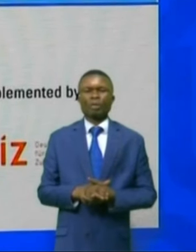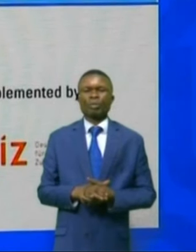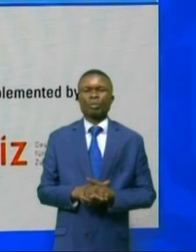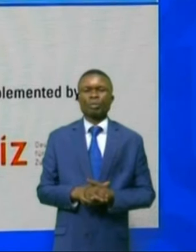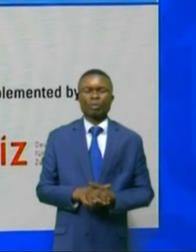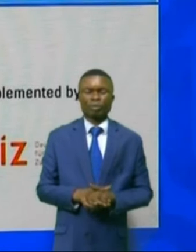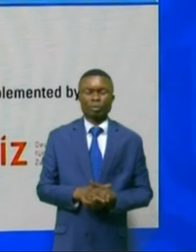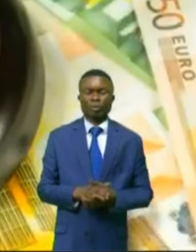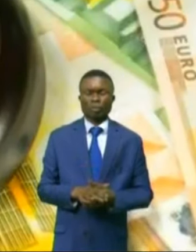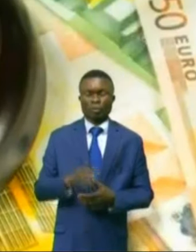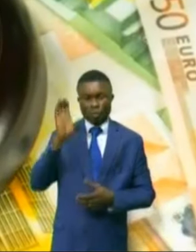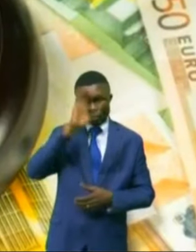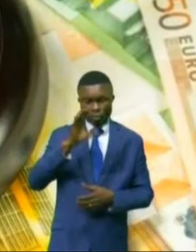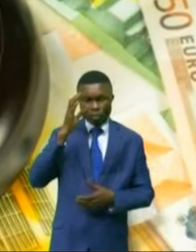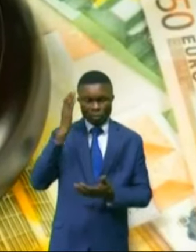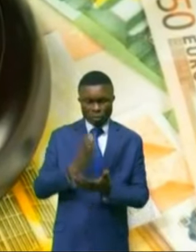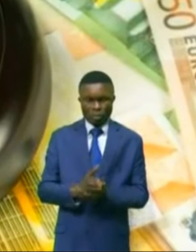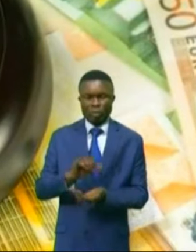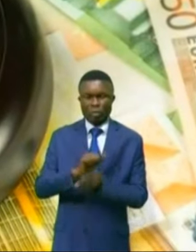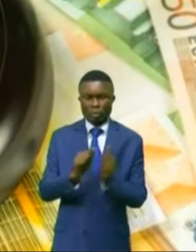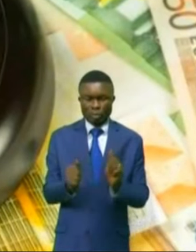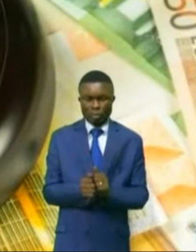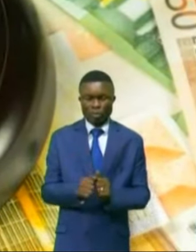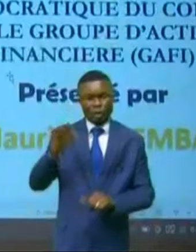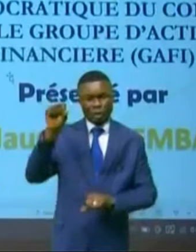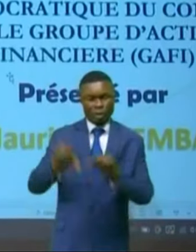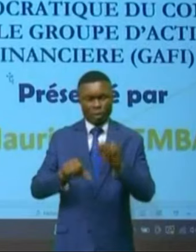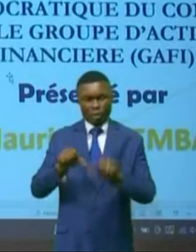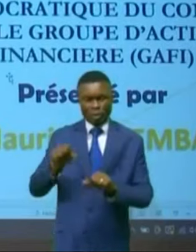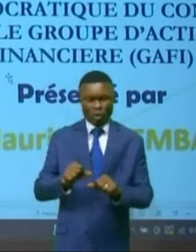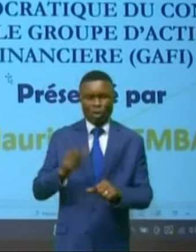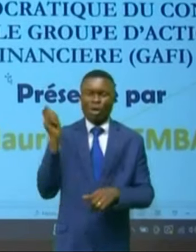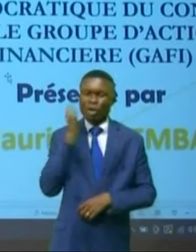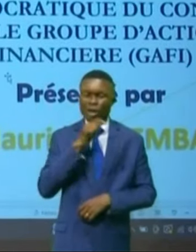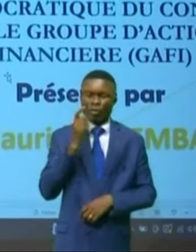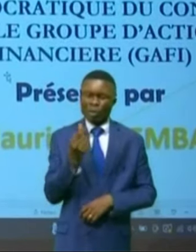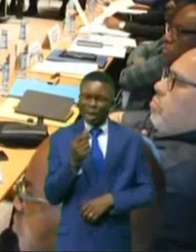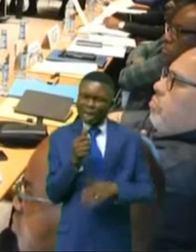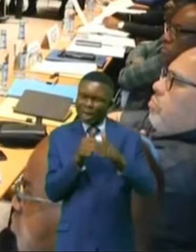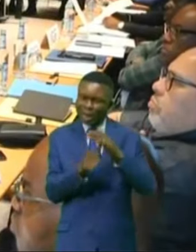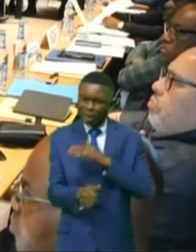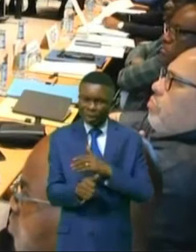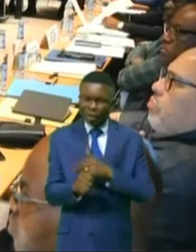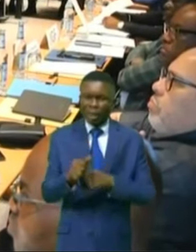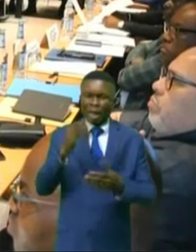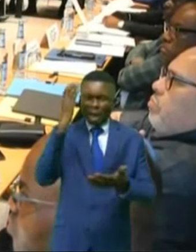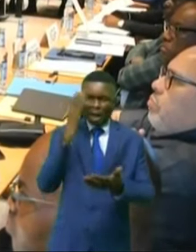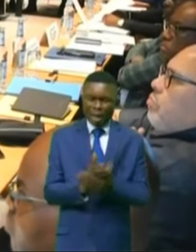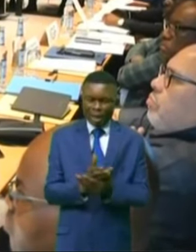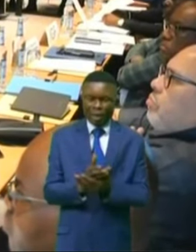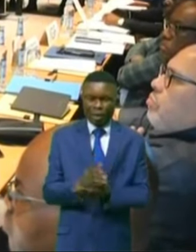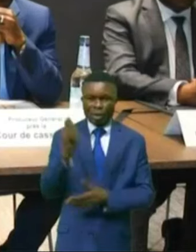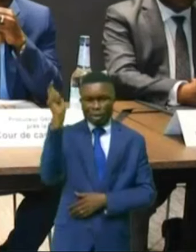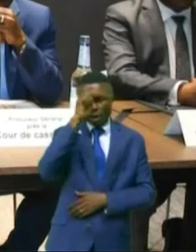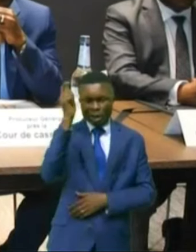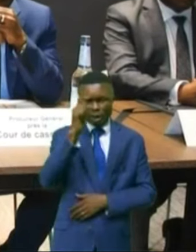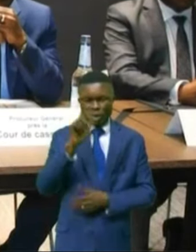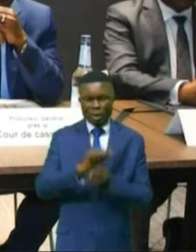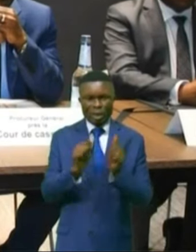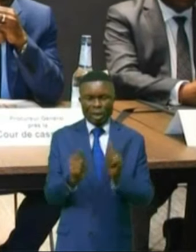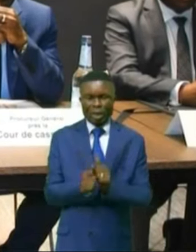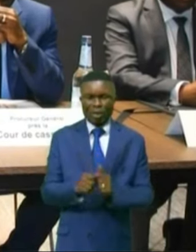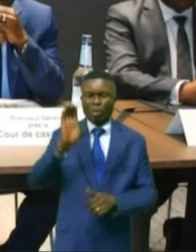La lutte contre les flux financiers illicites, le blanchiment des capitaux ainsi que le financement du terrorisme ne sera plus l'apanage de la